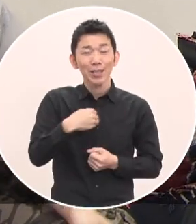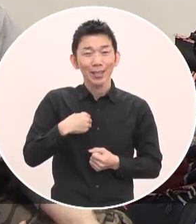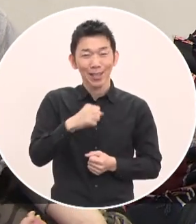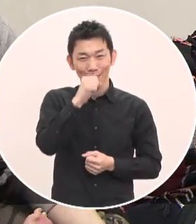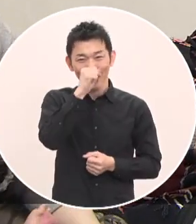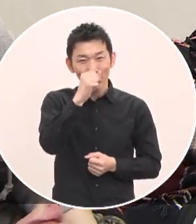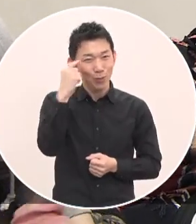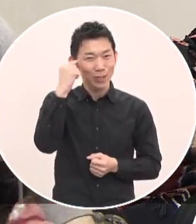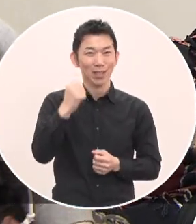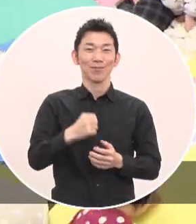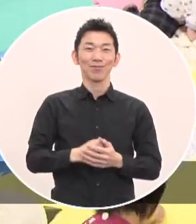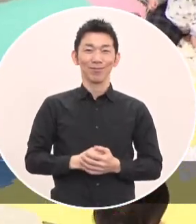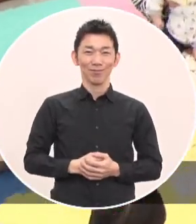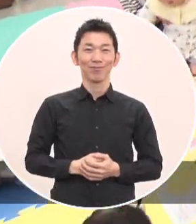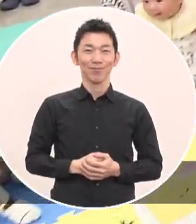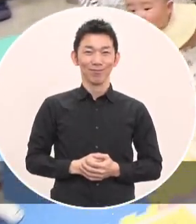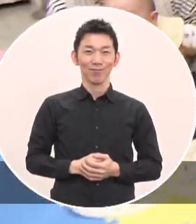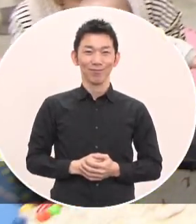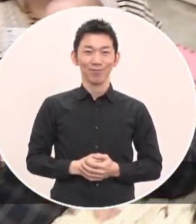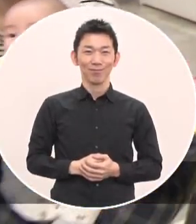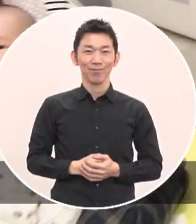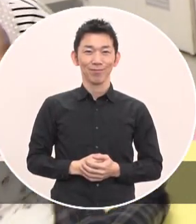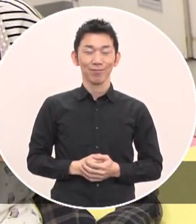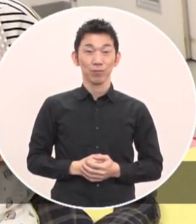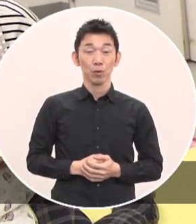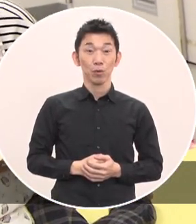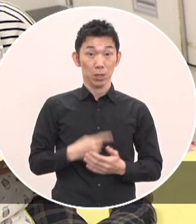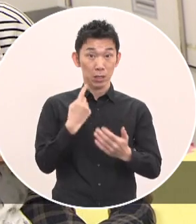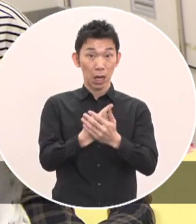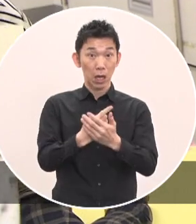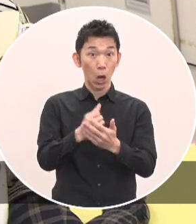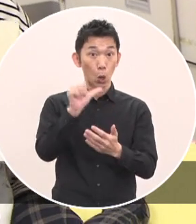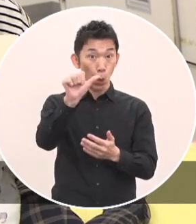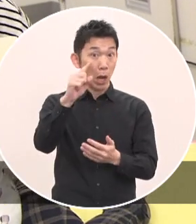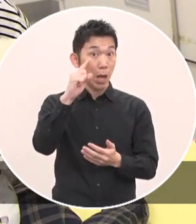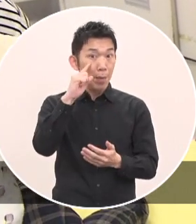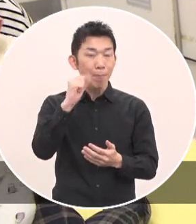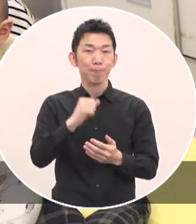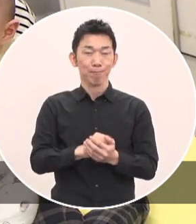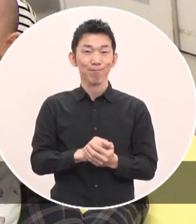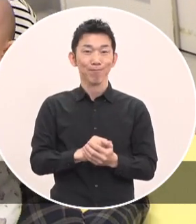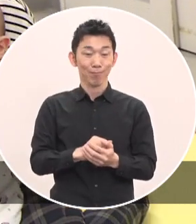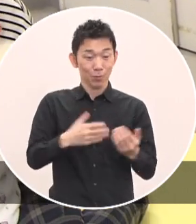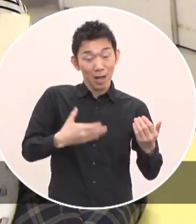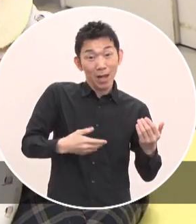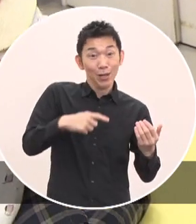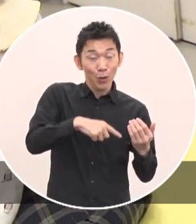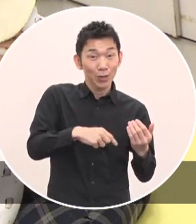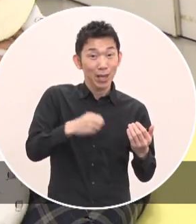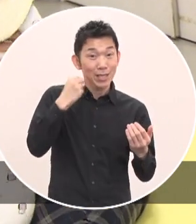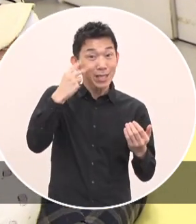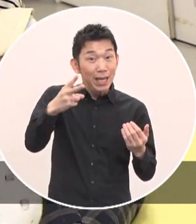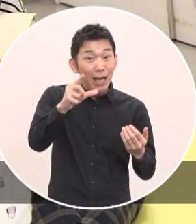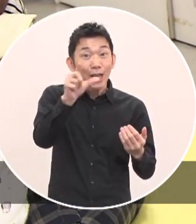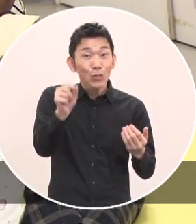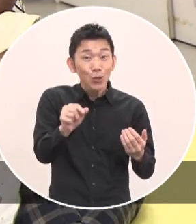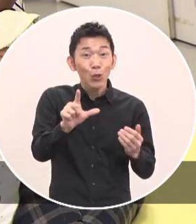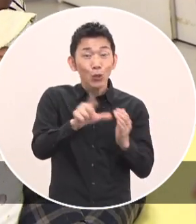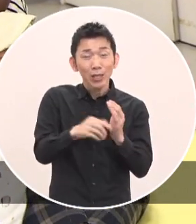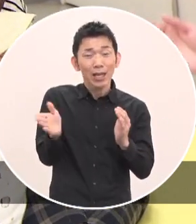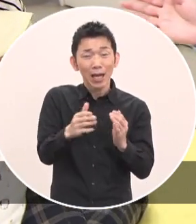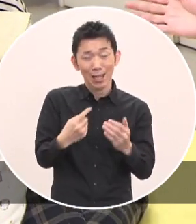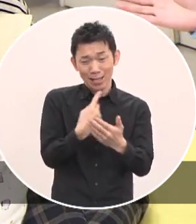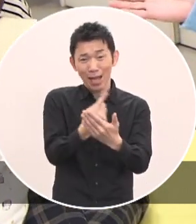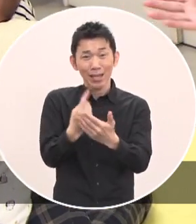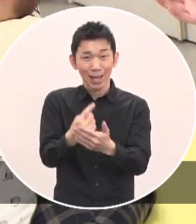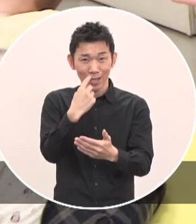ありがとうございますc 5回目がご飯ねー3ヶ月だからっていうのですねこれ